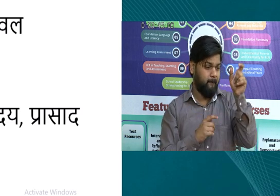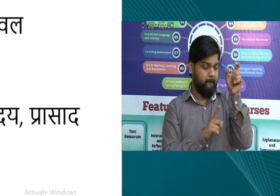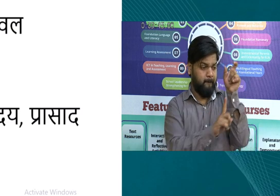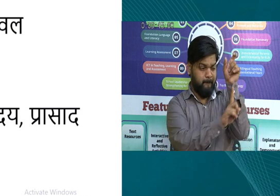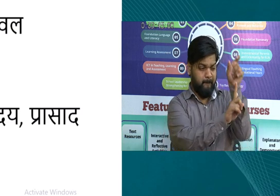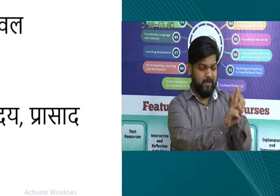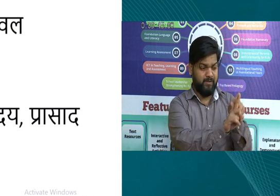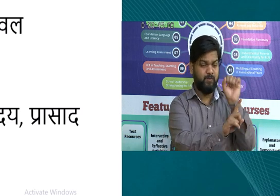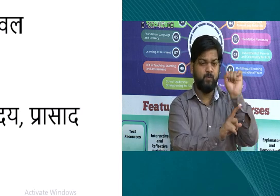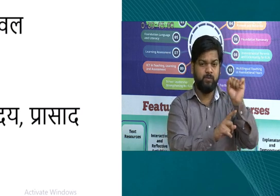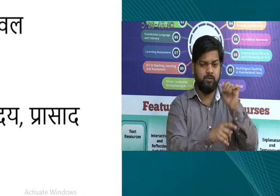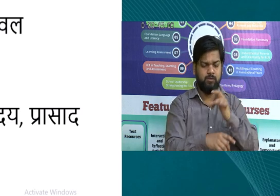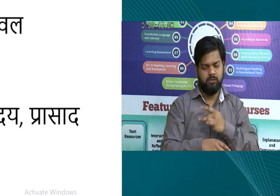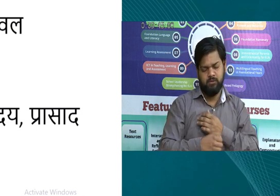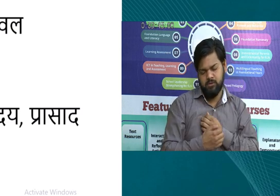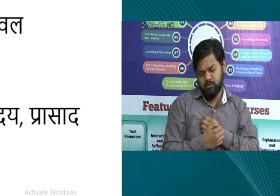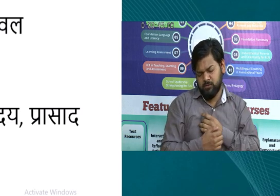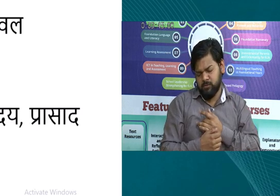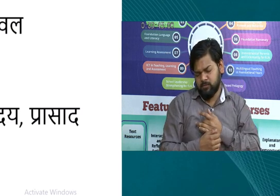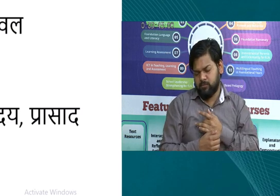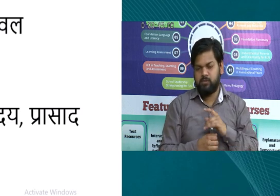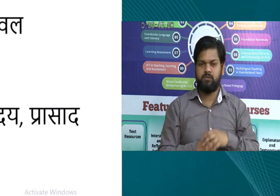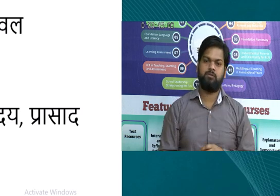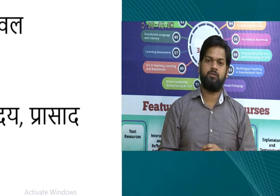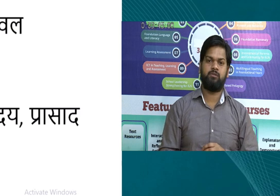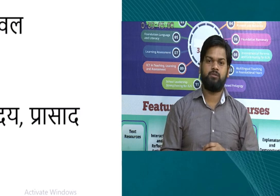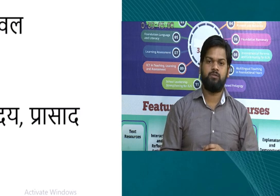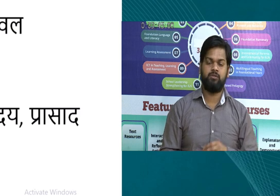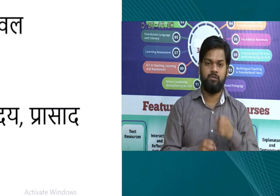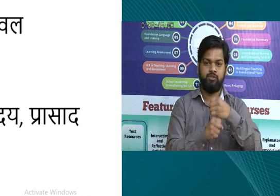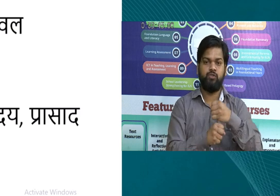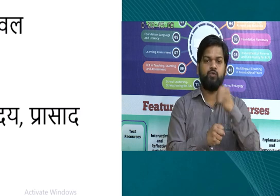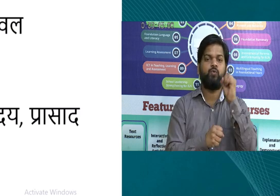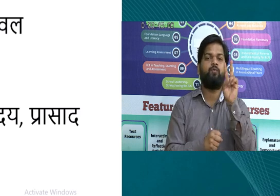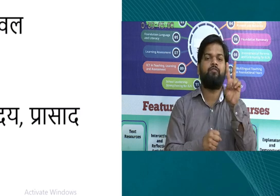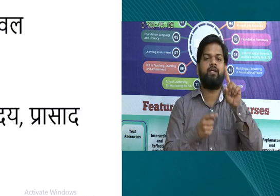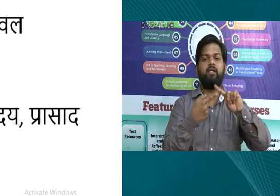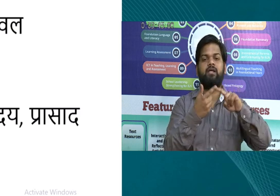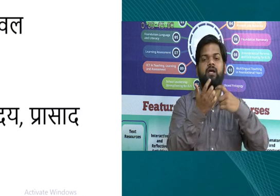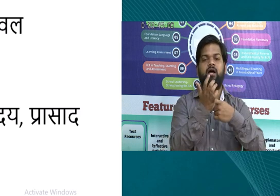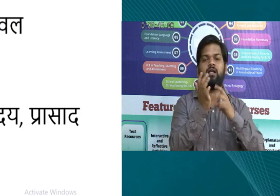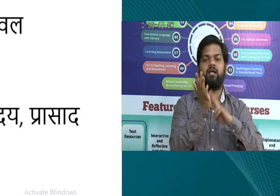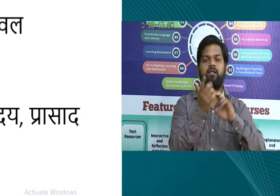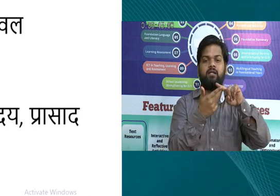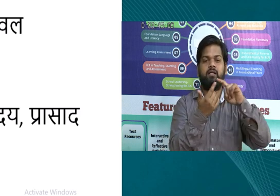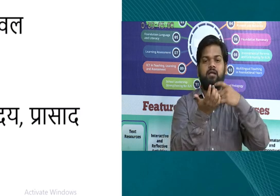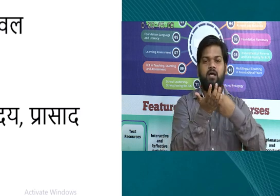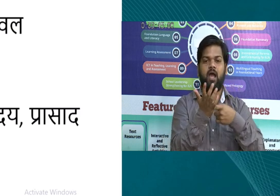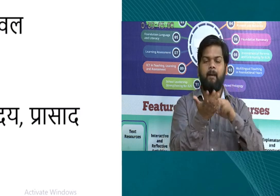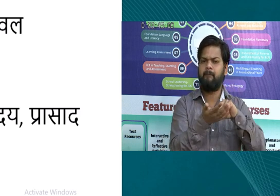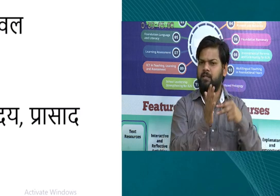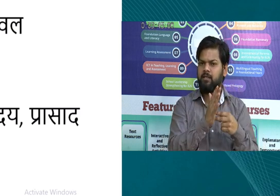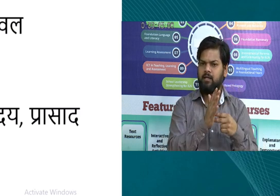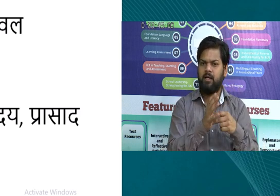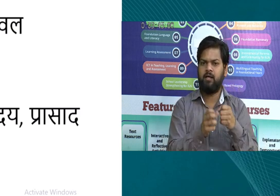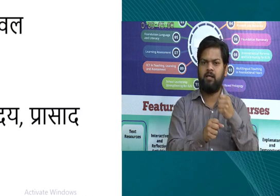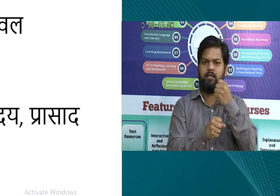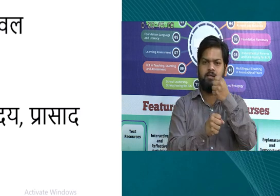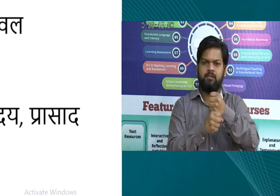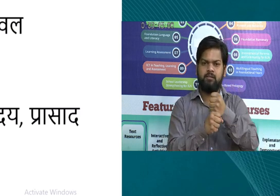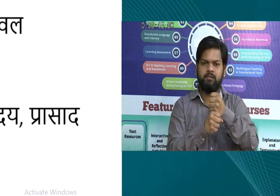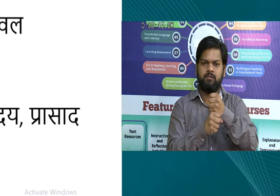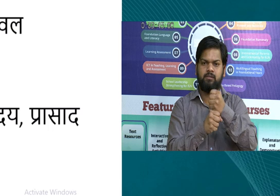व्यक्ति और गवर्नर जनरल या अंग्रेजी का शब्द है हमारी भाषा जो है अंग्रेजी के शब्दों को